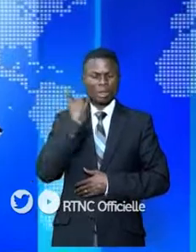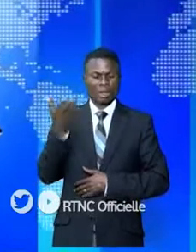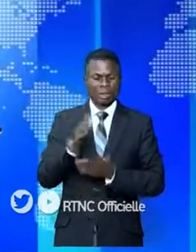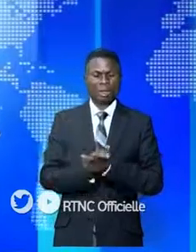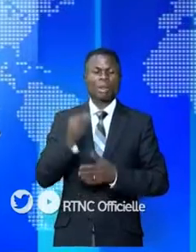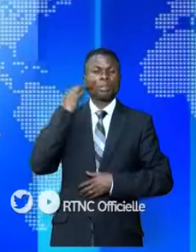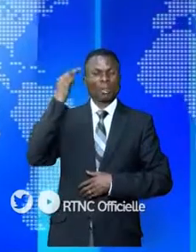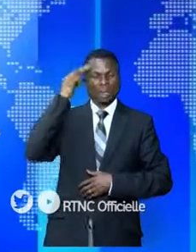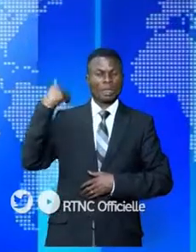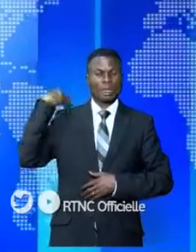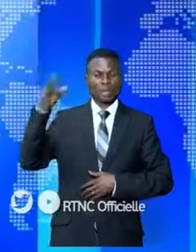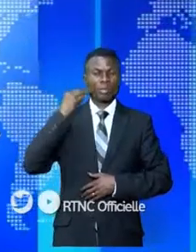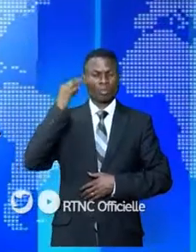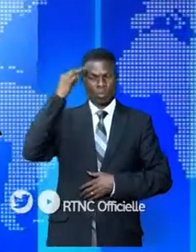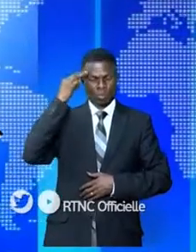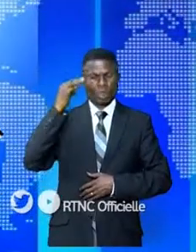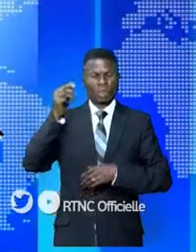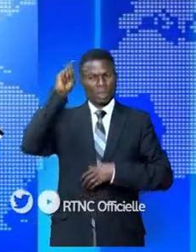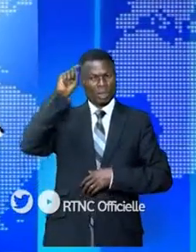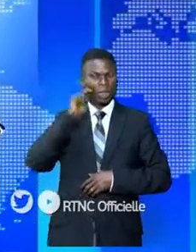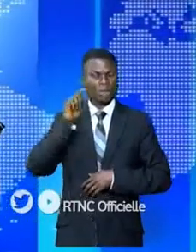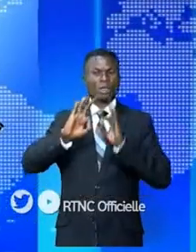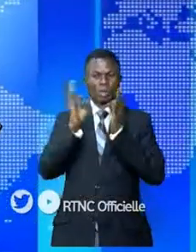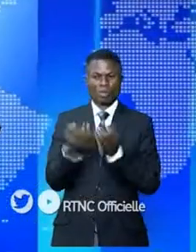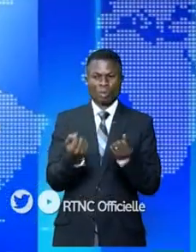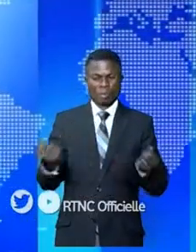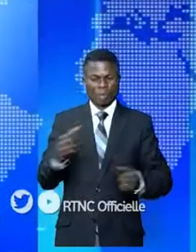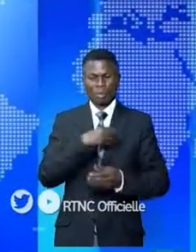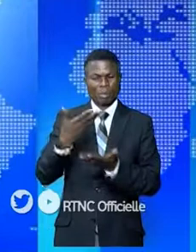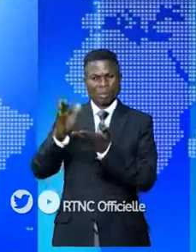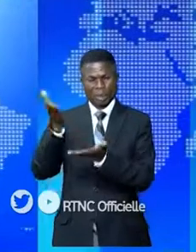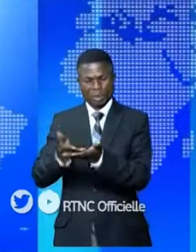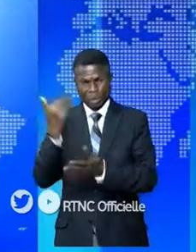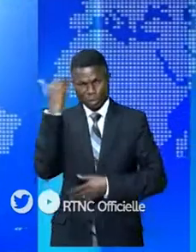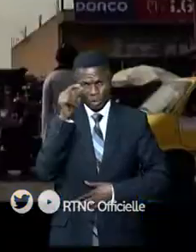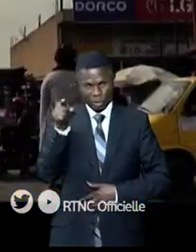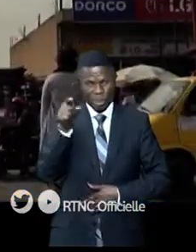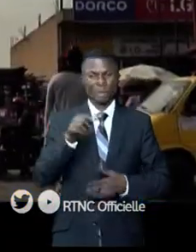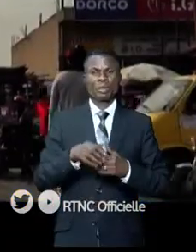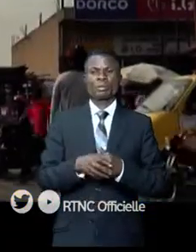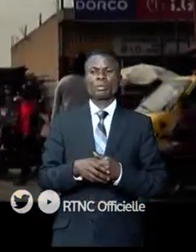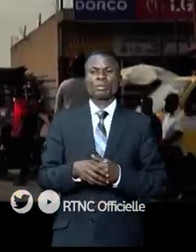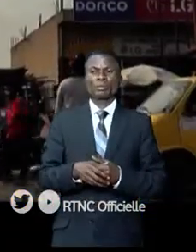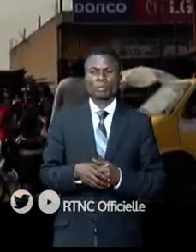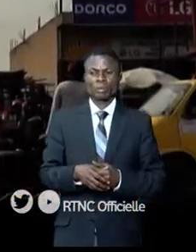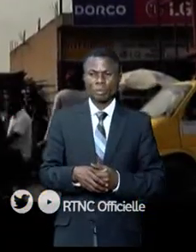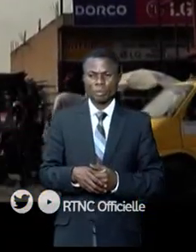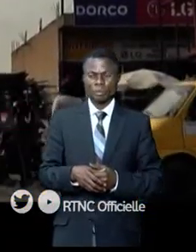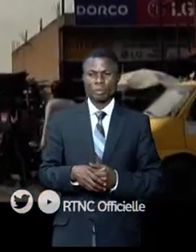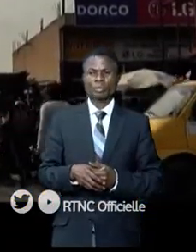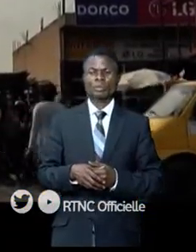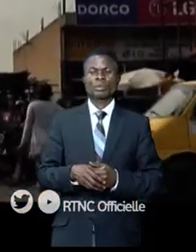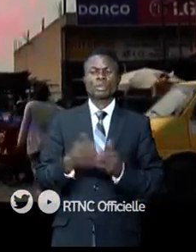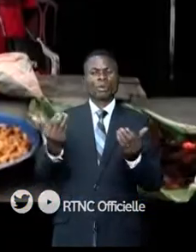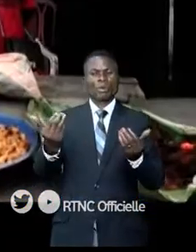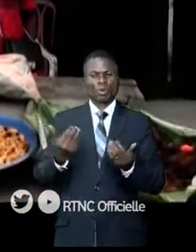ministre d'État, ministre de Genre, Enfants et Famille, Béatrice Loméa. Yvette Makuntima. C'est l'un des lieux des négoces